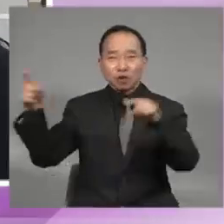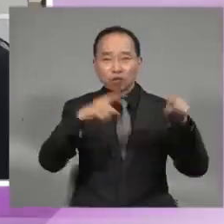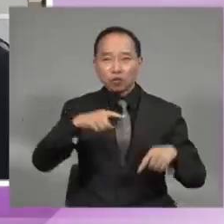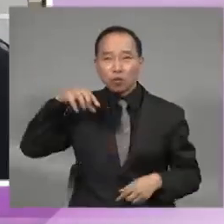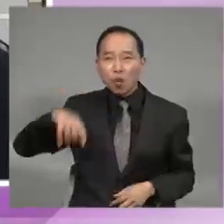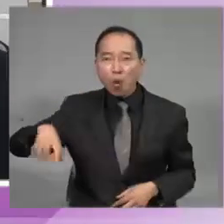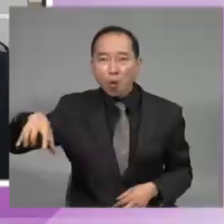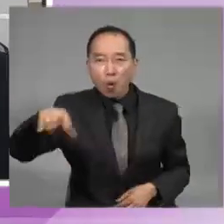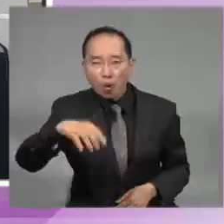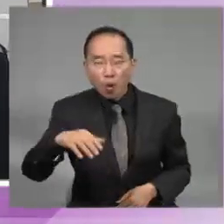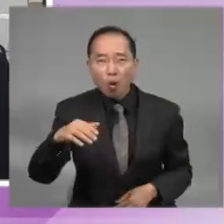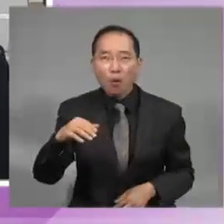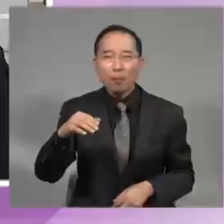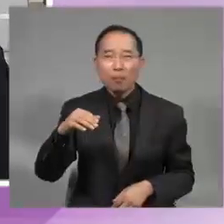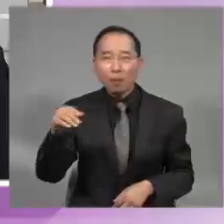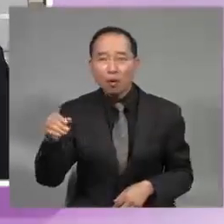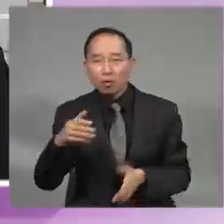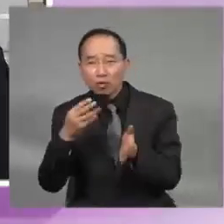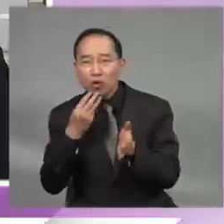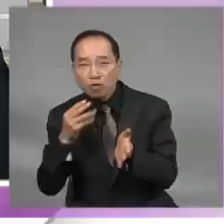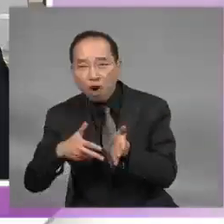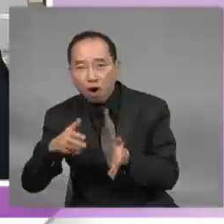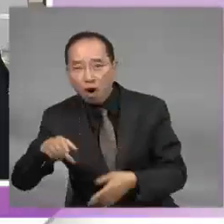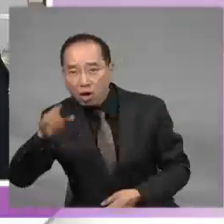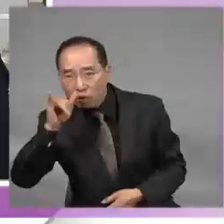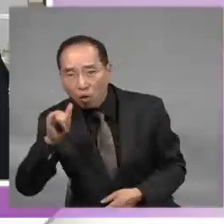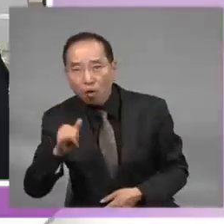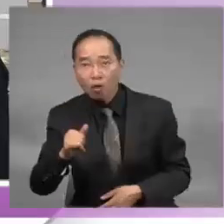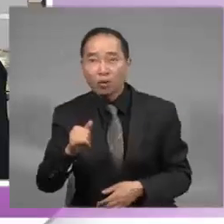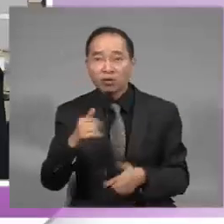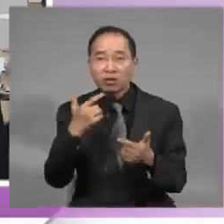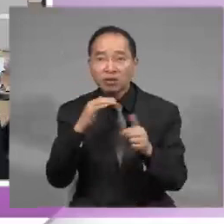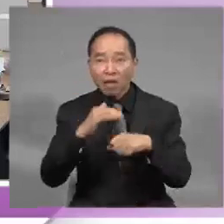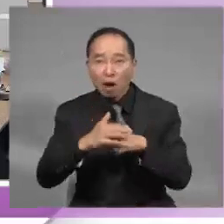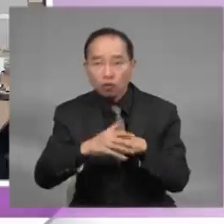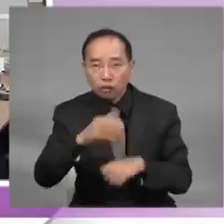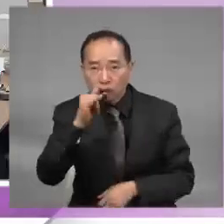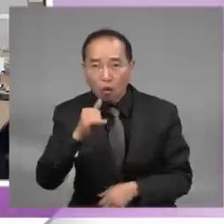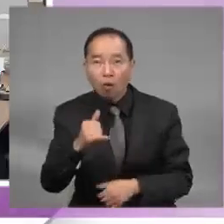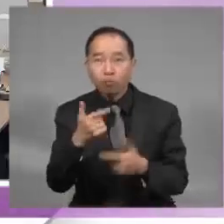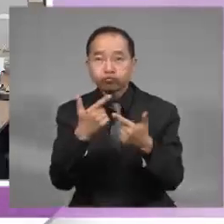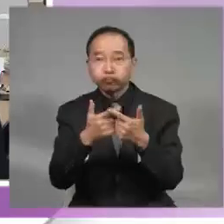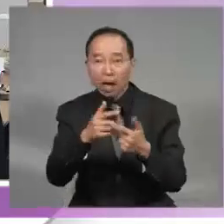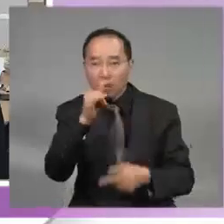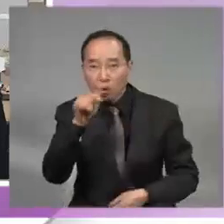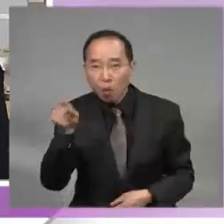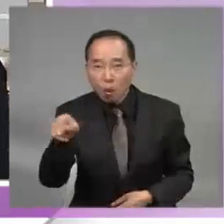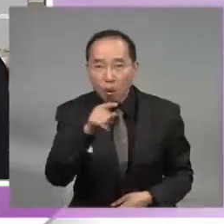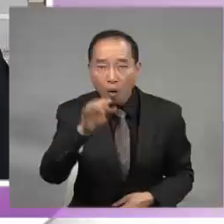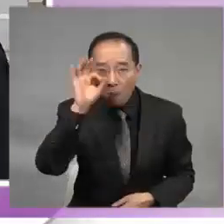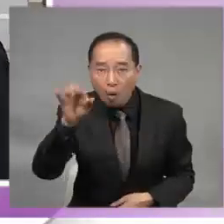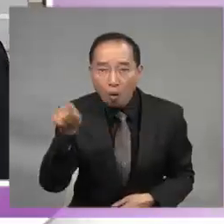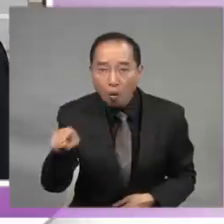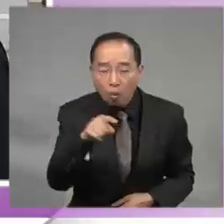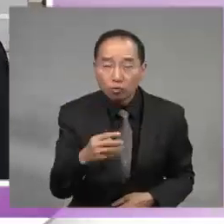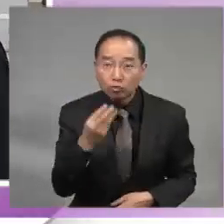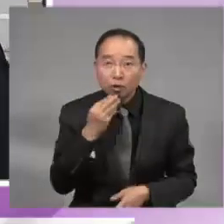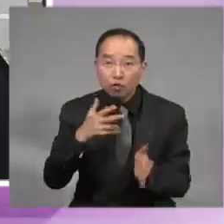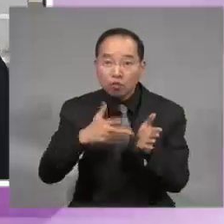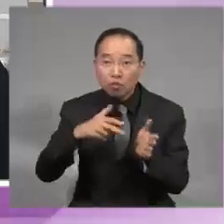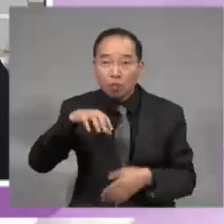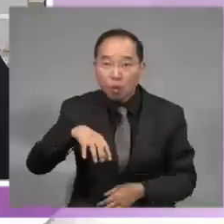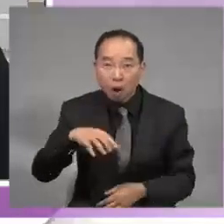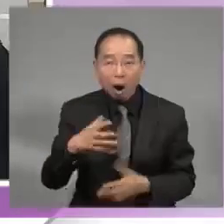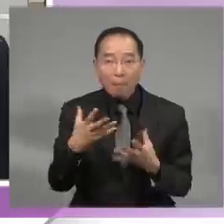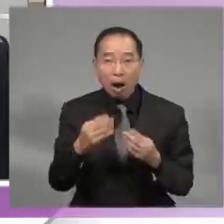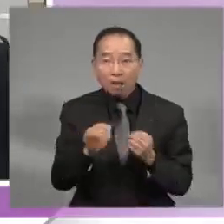위치한 용산구 보이고요. 대구 그리고 이제 부산 수영구에 위치한 사전투표소의 모습이 보이는데 네. 서울 용산구는 아직까지도